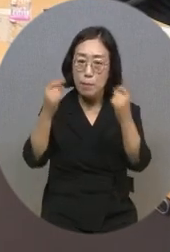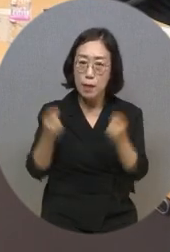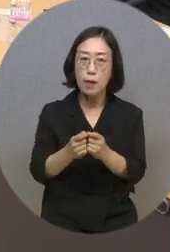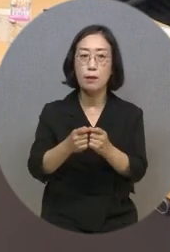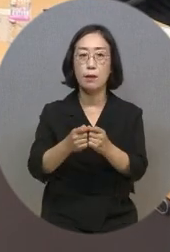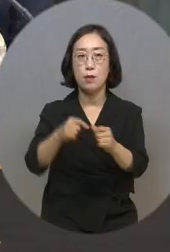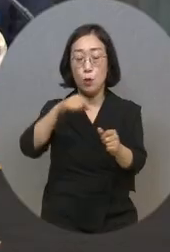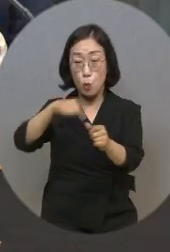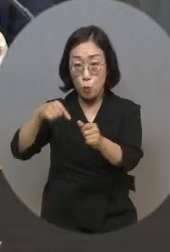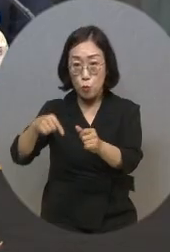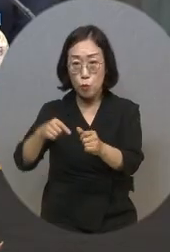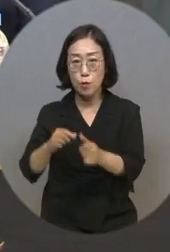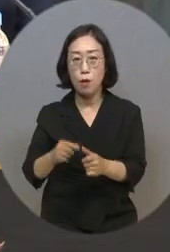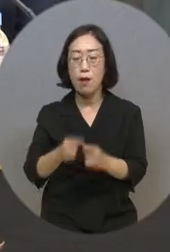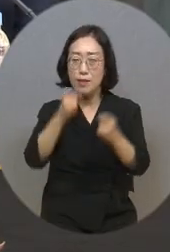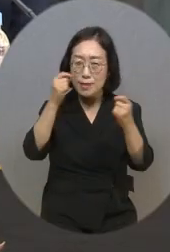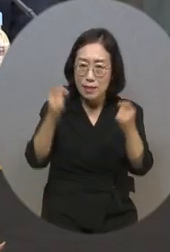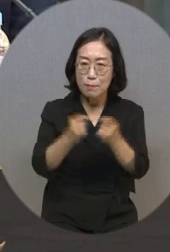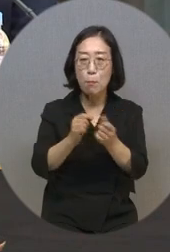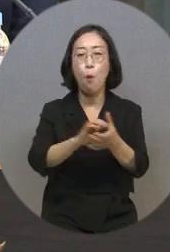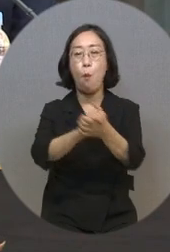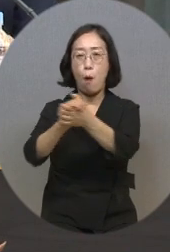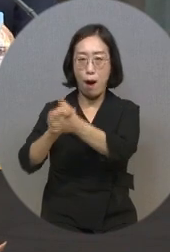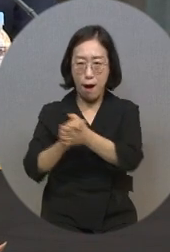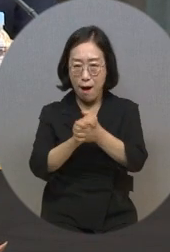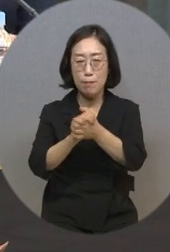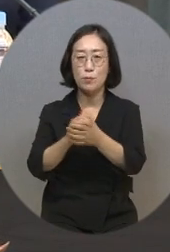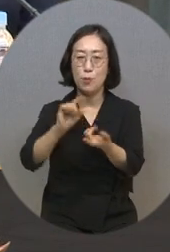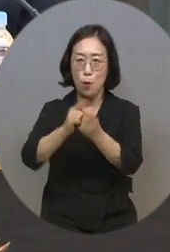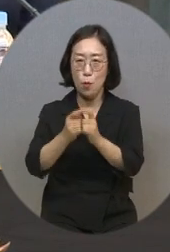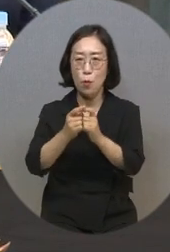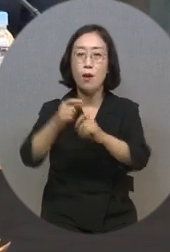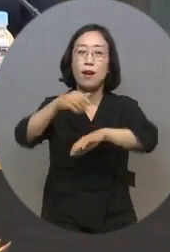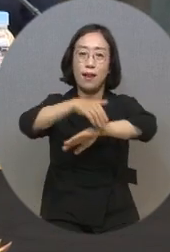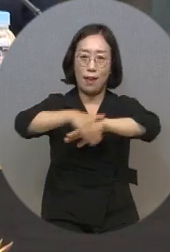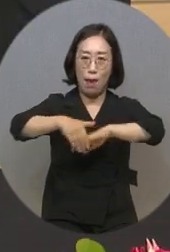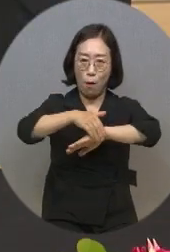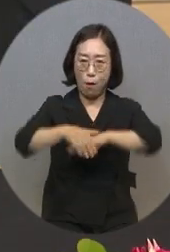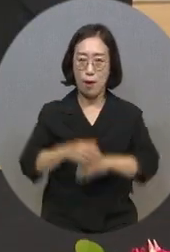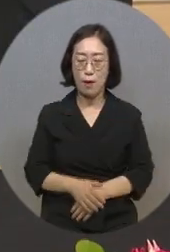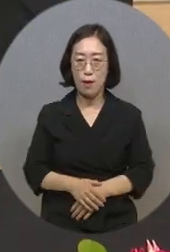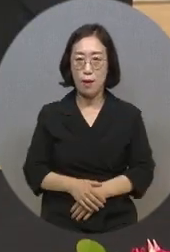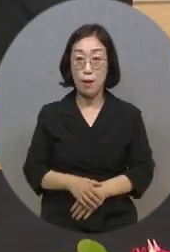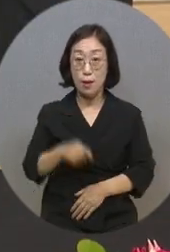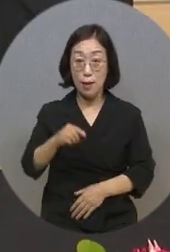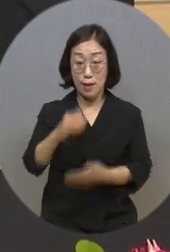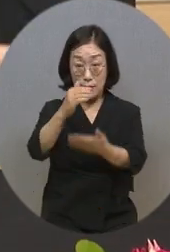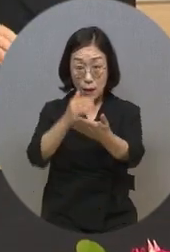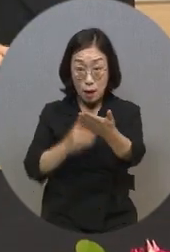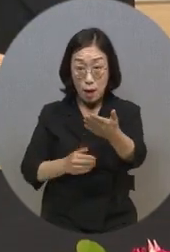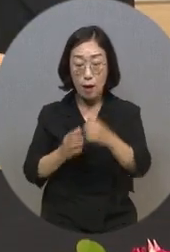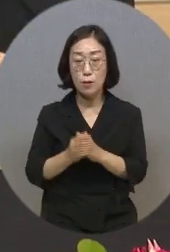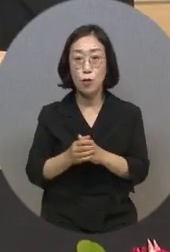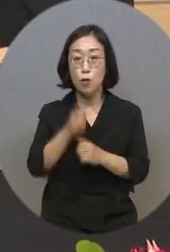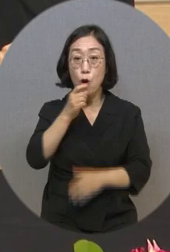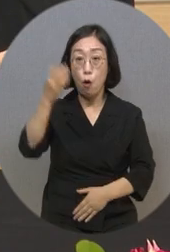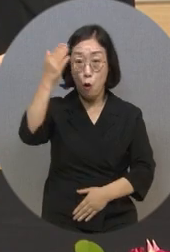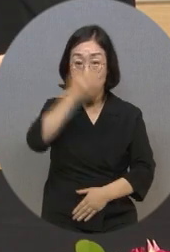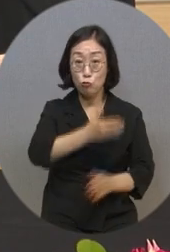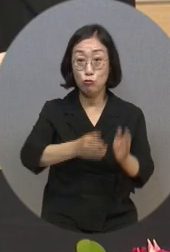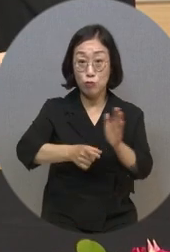지원해 화합과 친목을 도모할 예정입니다. 이번 협약으로 여수시가 해운대를